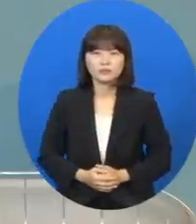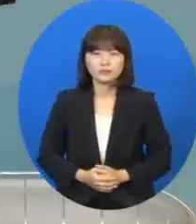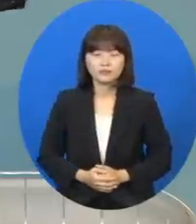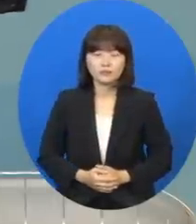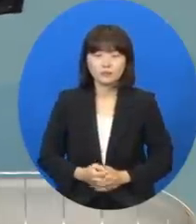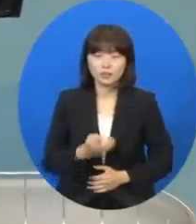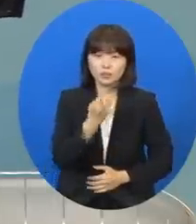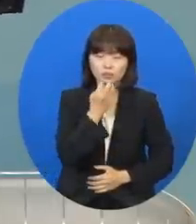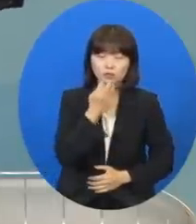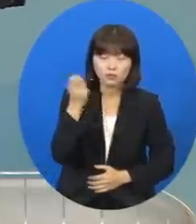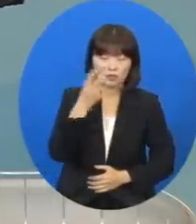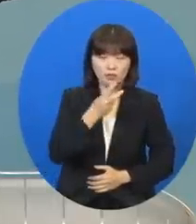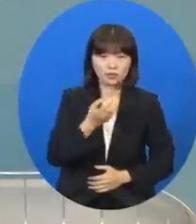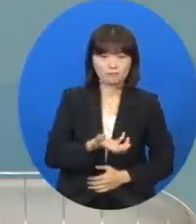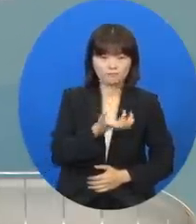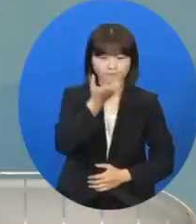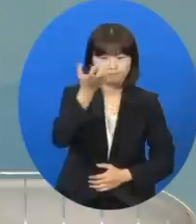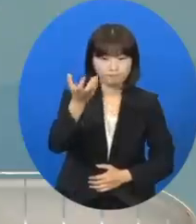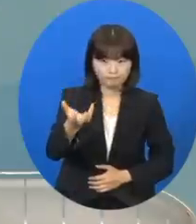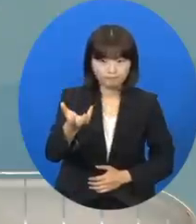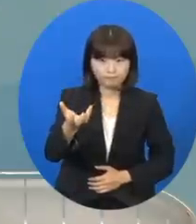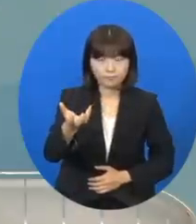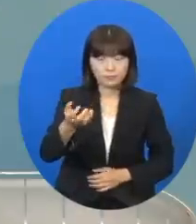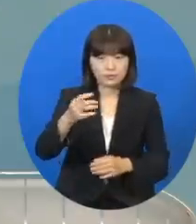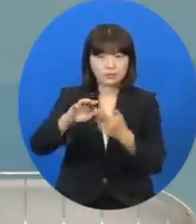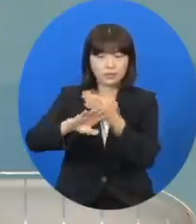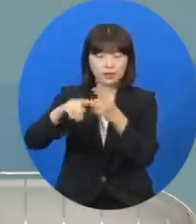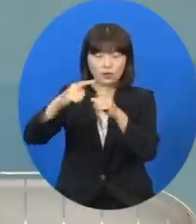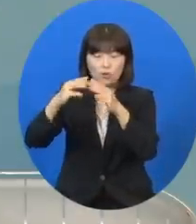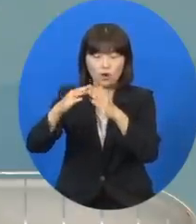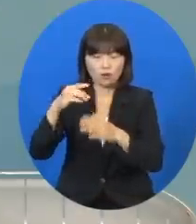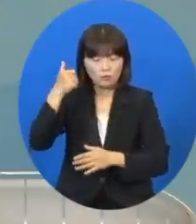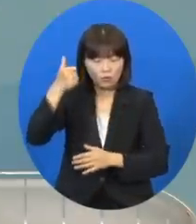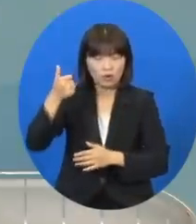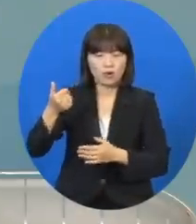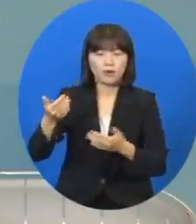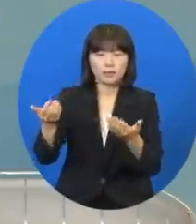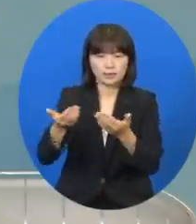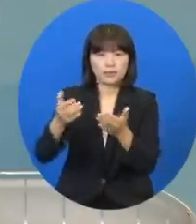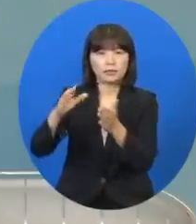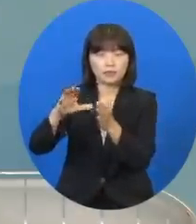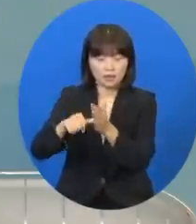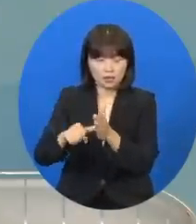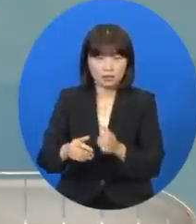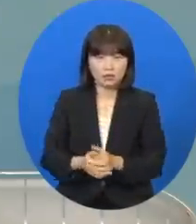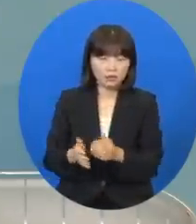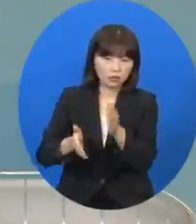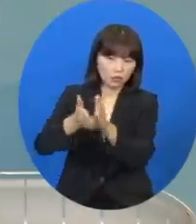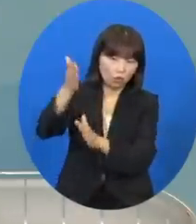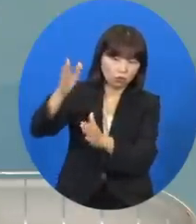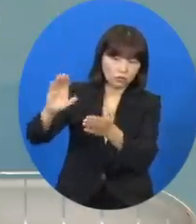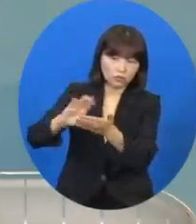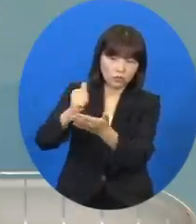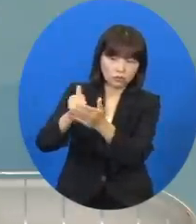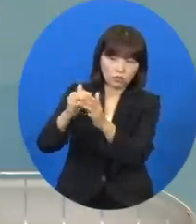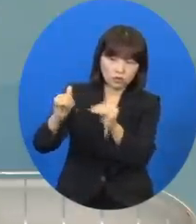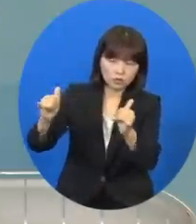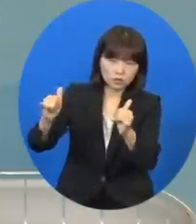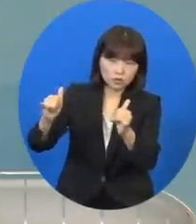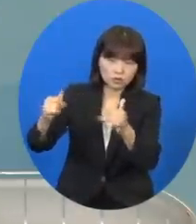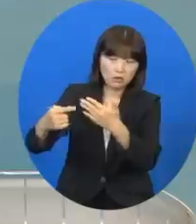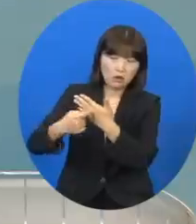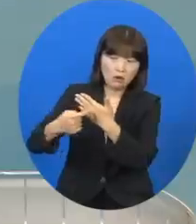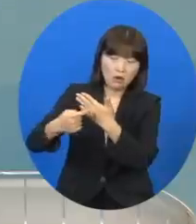서울에 와서 이제 어느 교회에 목회를 하실 때 도시에 있는 그리스도인들의